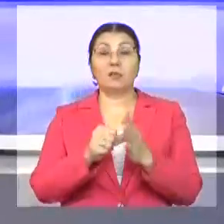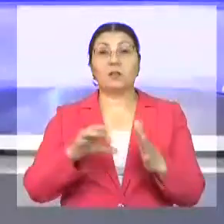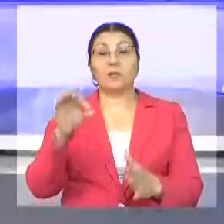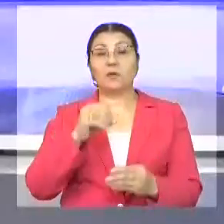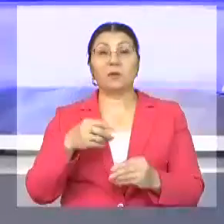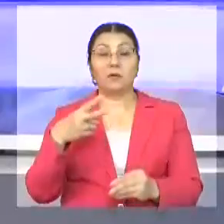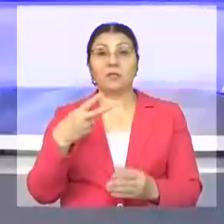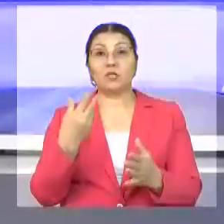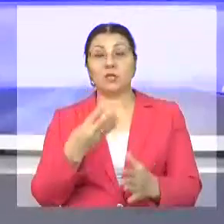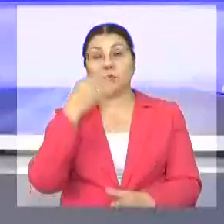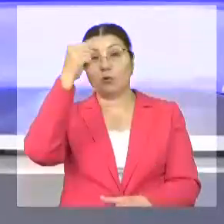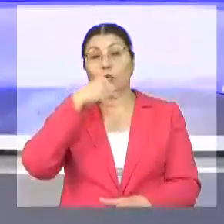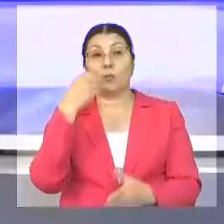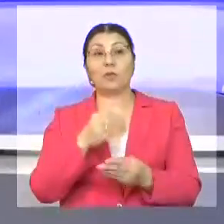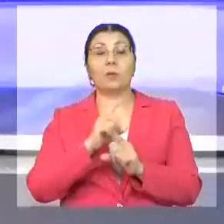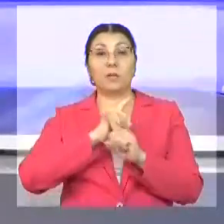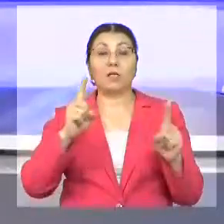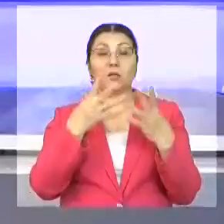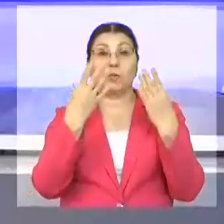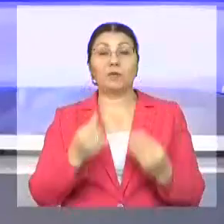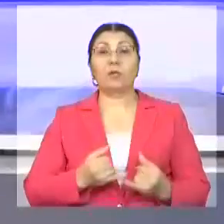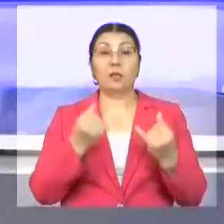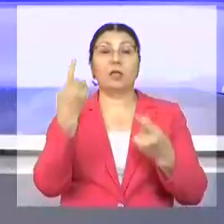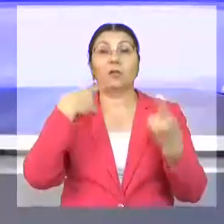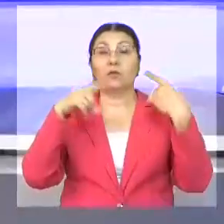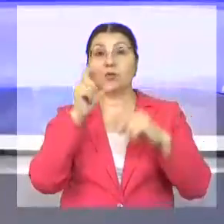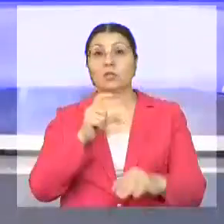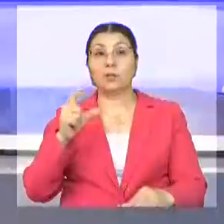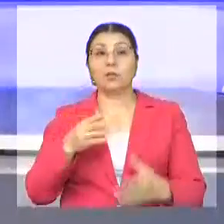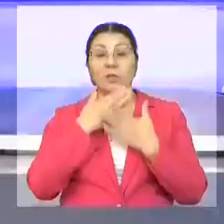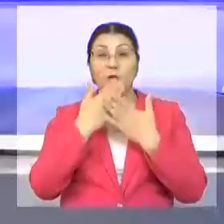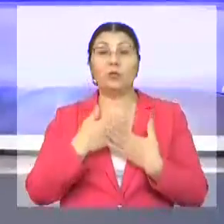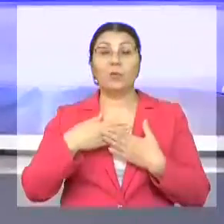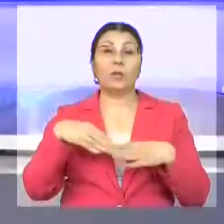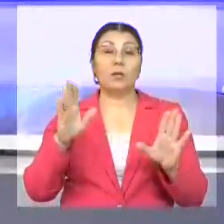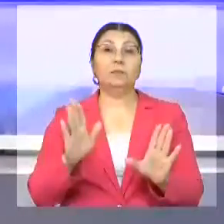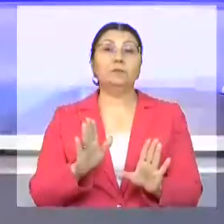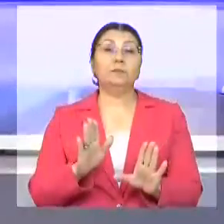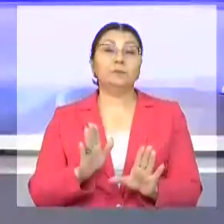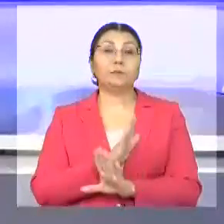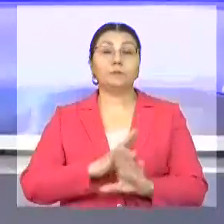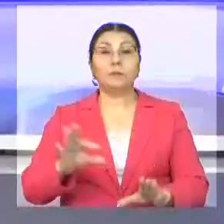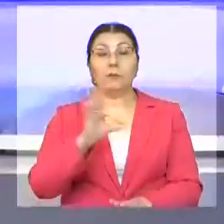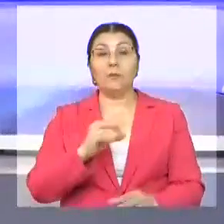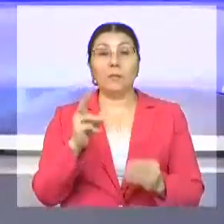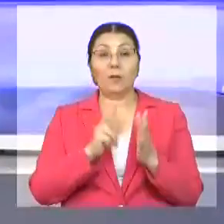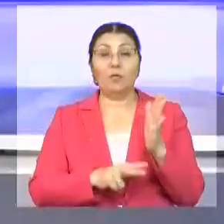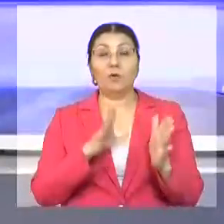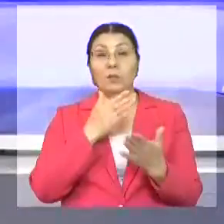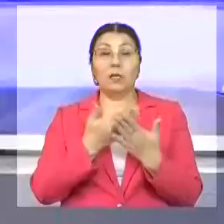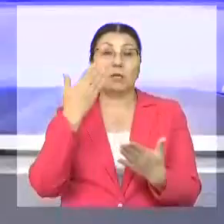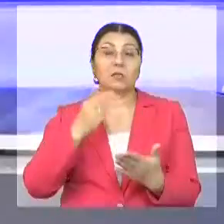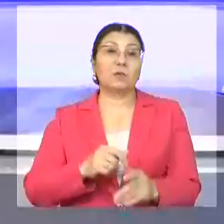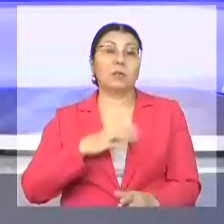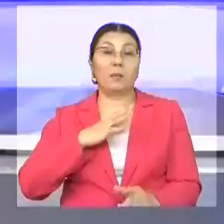16 сентября 2024 года – особая дата для творческих личностей и любителей искусства региона. В этот день ровно 80 лет назад